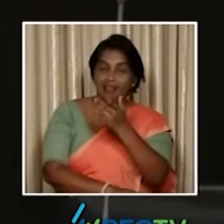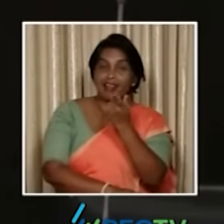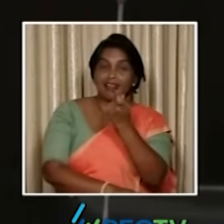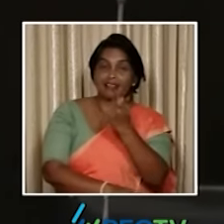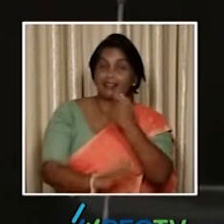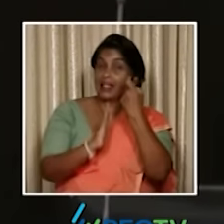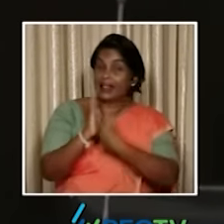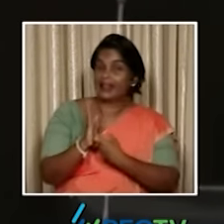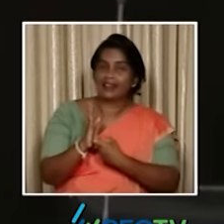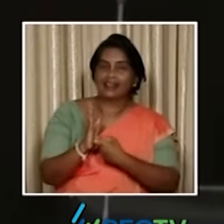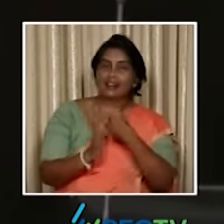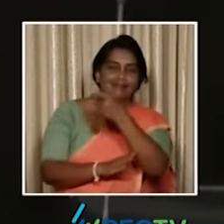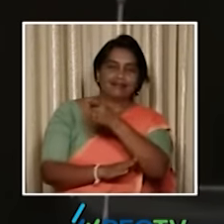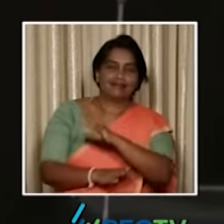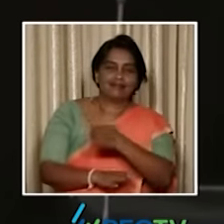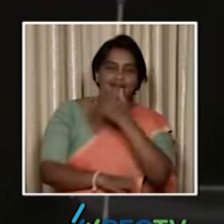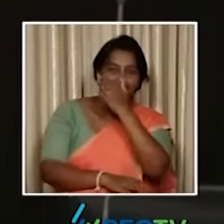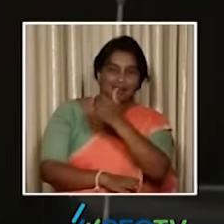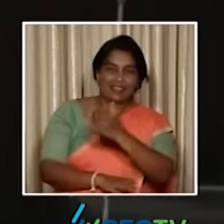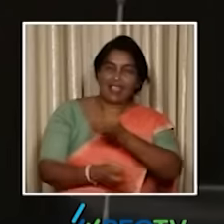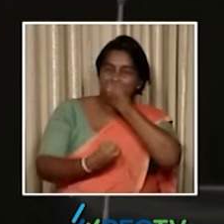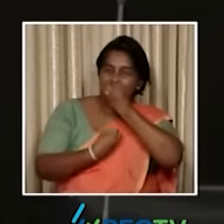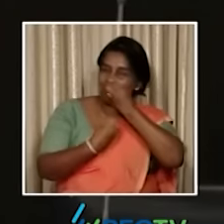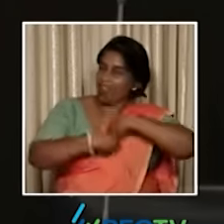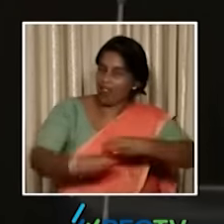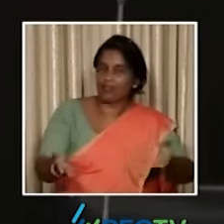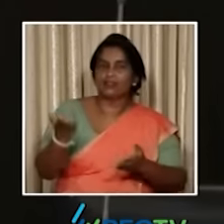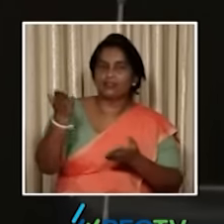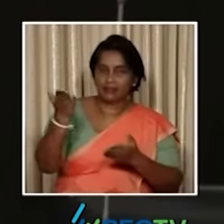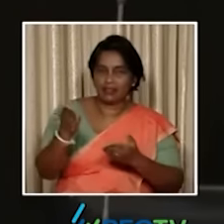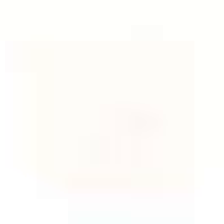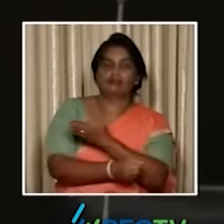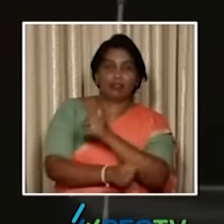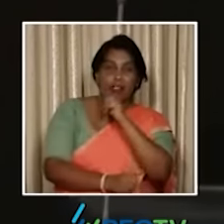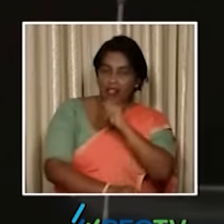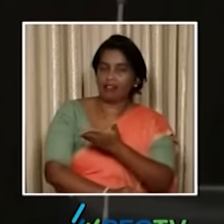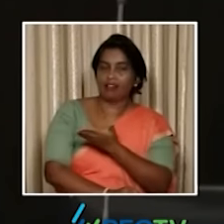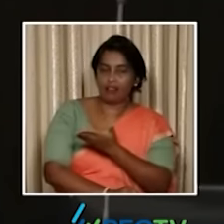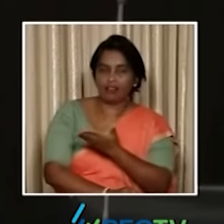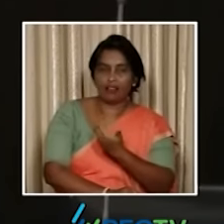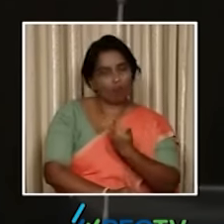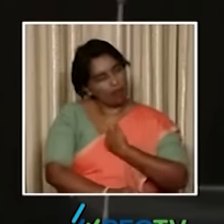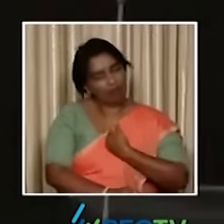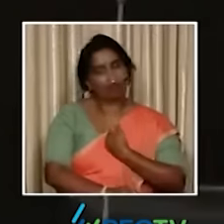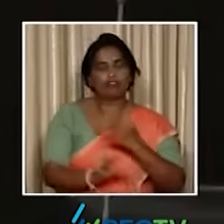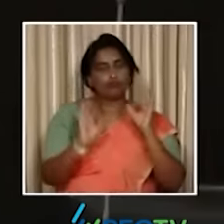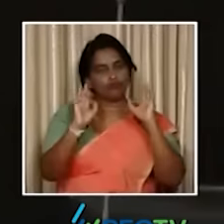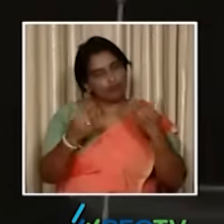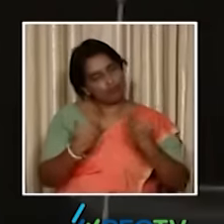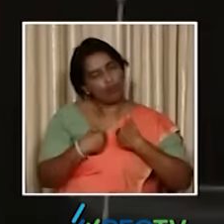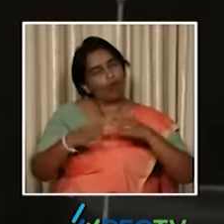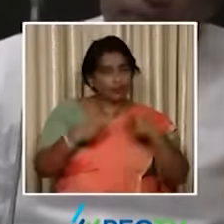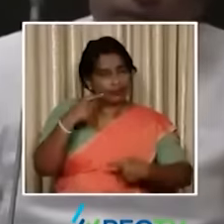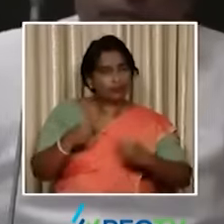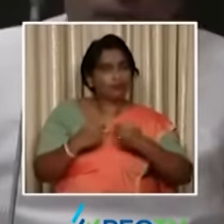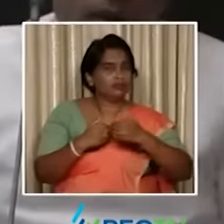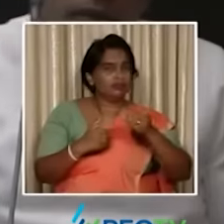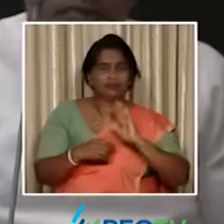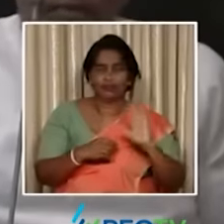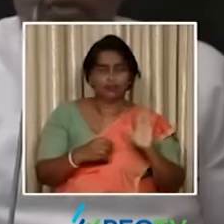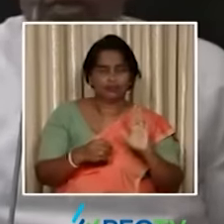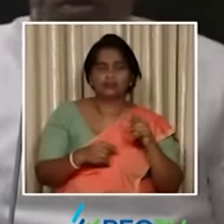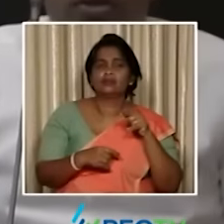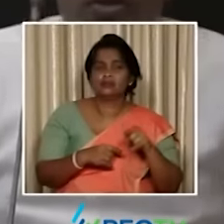න්‍යාය අනුවනේ නේ. තමුන්නාන්සේ මේක කෑවා. විවාදයකට රට විනාශ කරා. ඕනෑමක් අපි ලෑස්ති. ඕනම දෙයකට